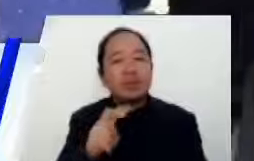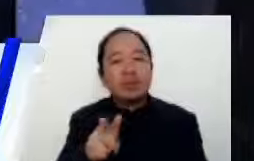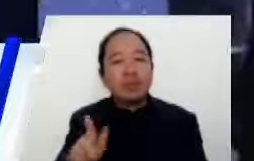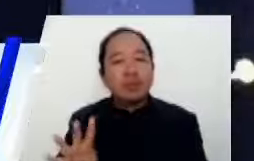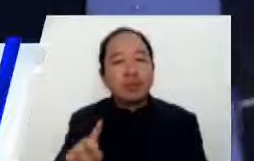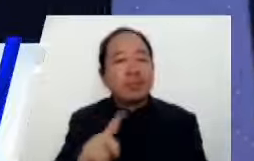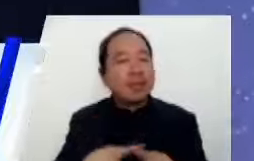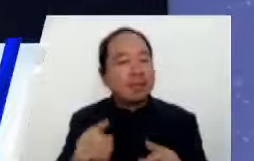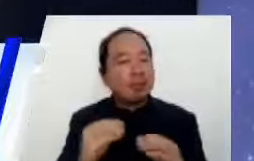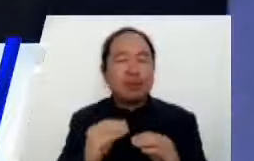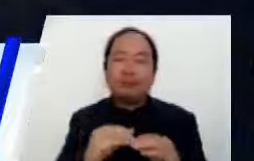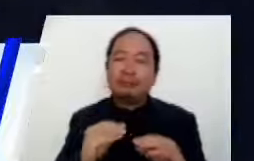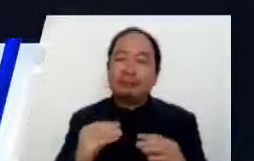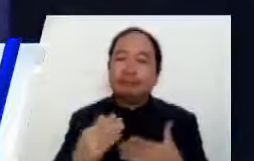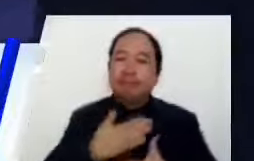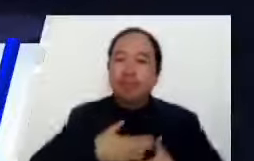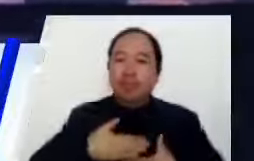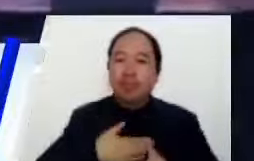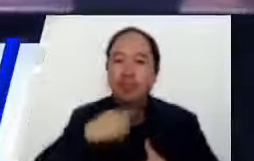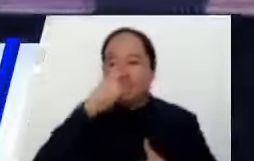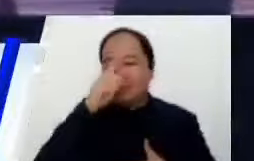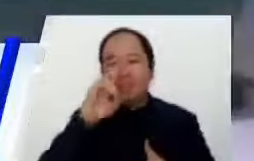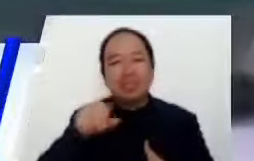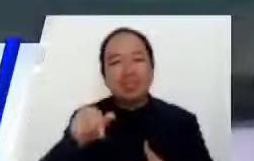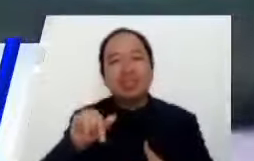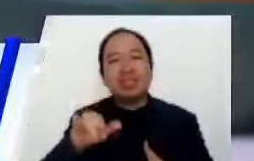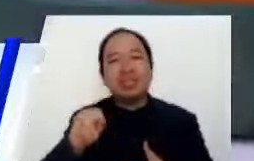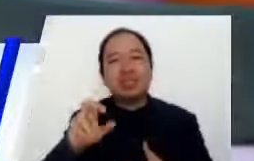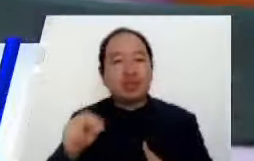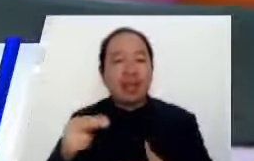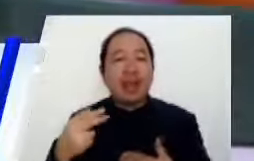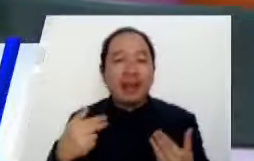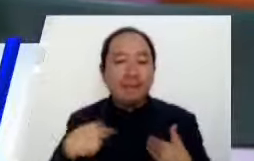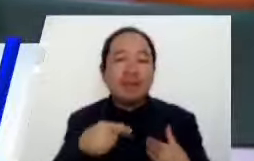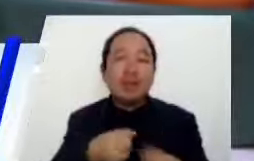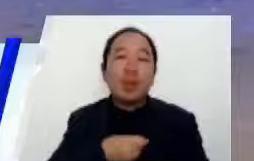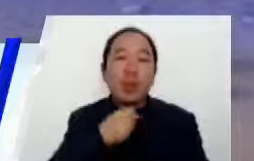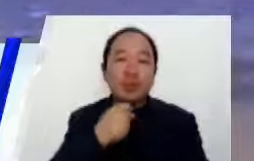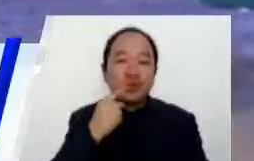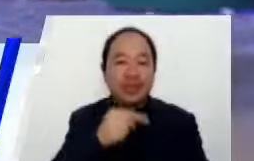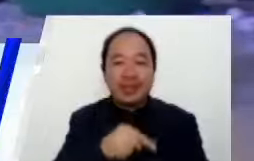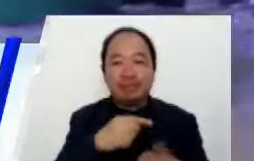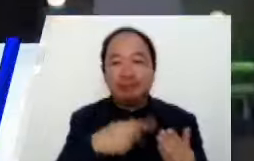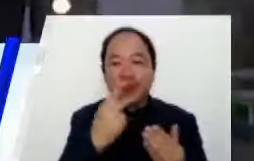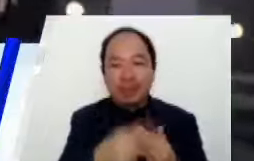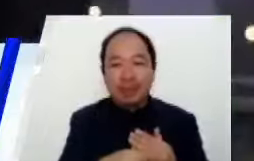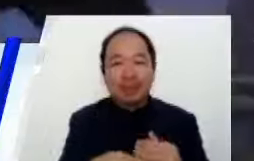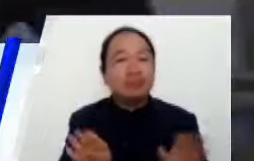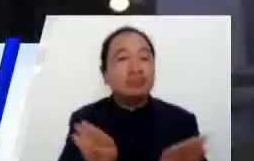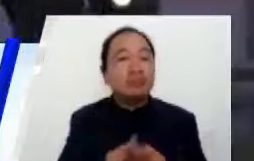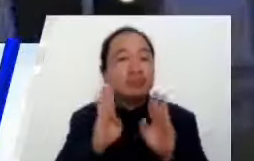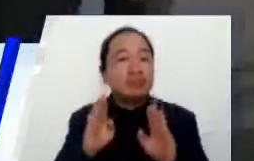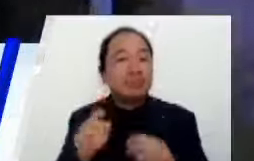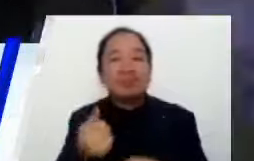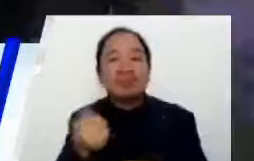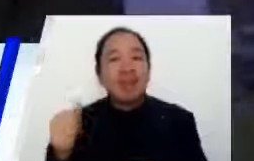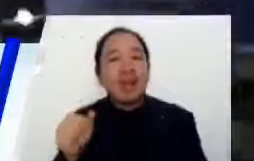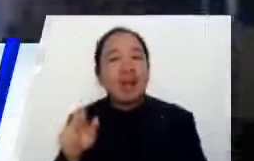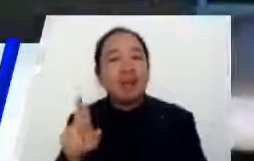kwela at makulit na mga hirit ni Jason Gainza na nagsilbing host. Nakipagsabayan din ang mga Abrenyan sa pag-games.